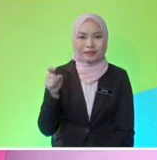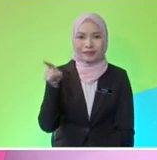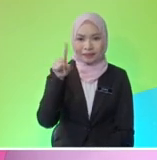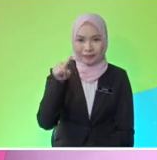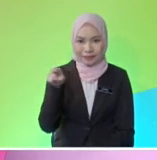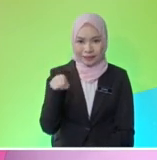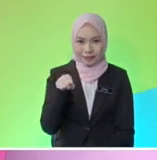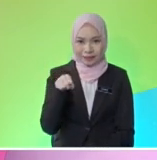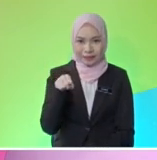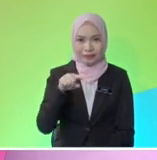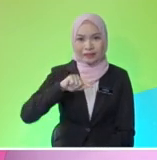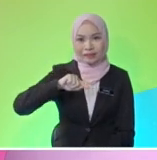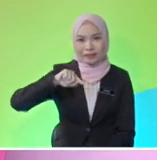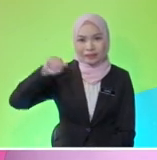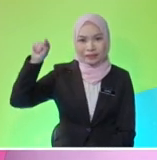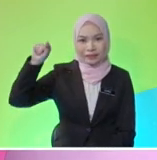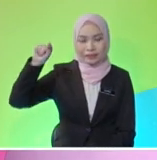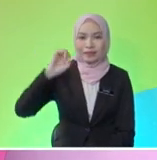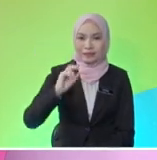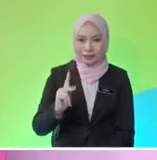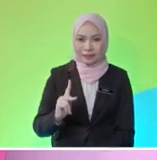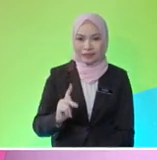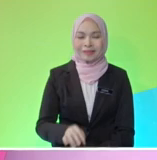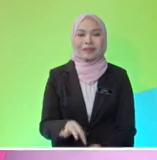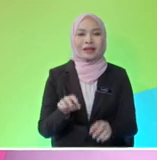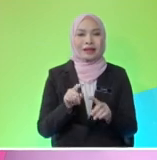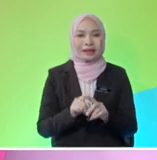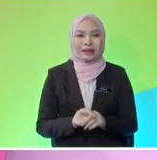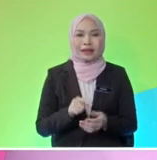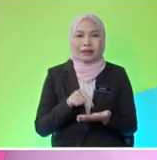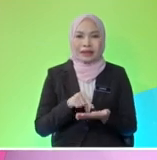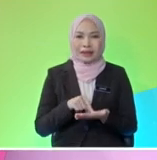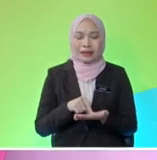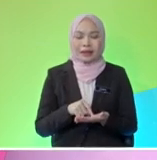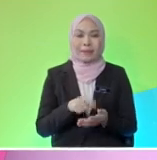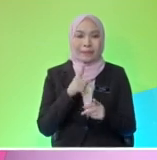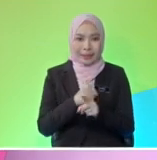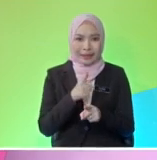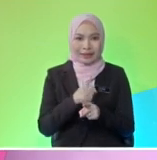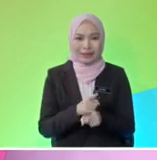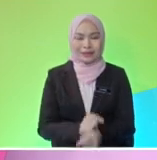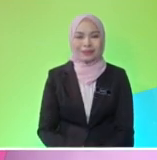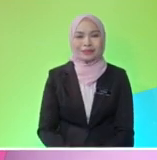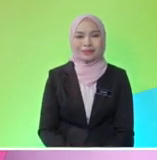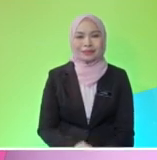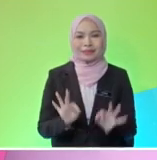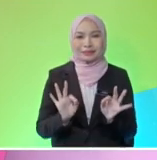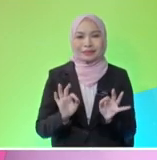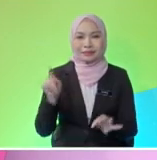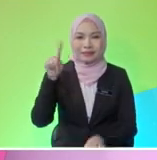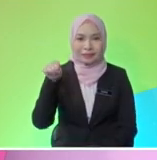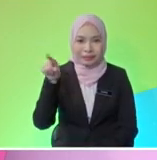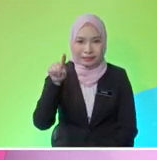ni. Itu yang cikgu kata tak nak. Salah, cikgu. Salah. Tak mau macam tu. Okey, itu nombor 8.